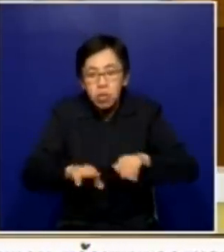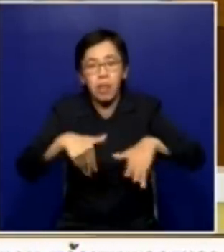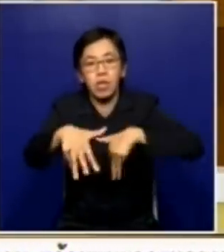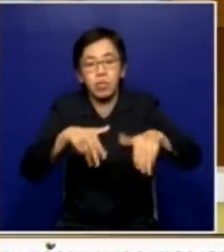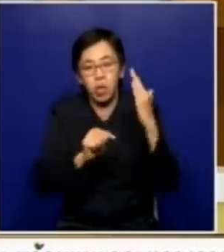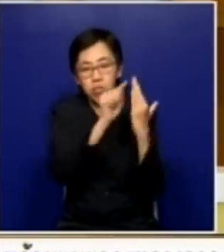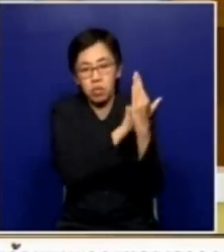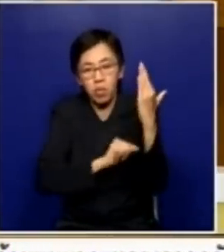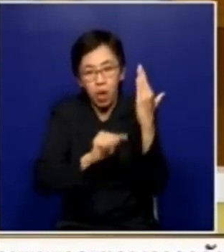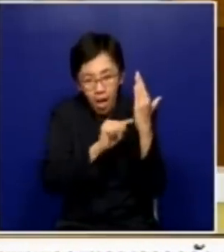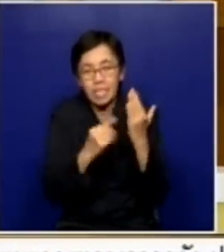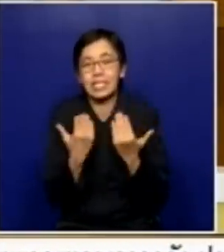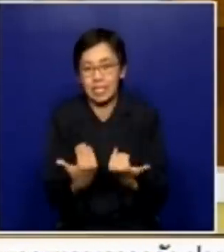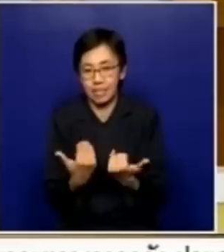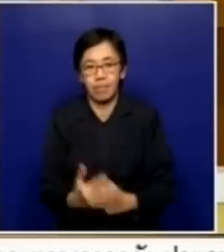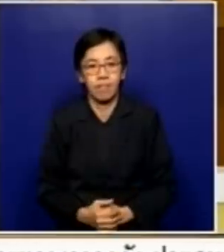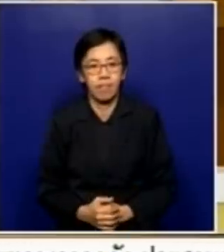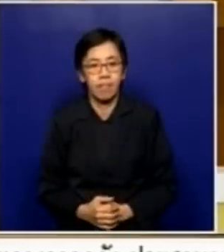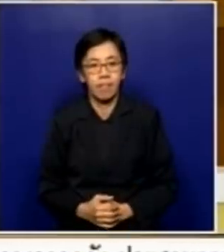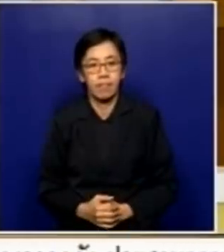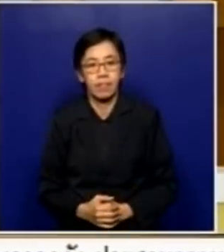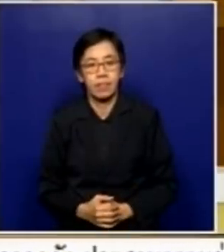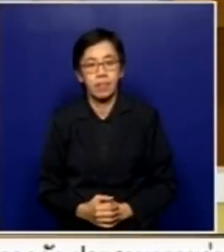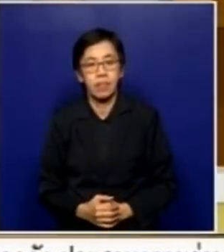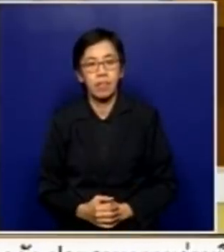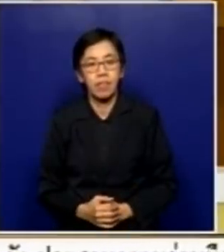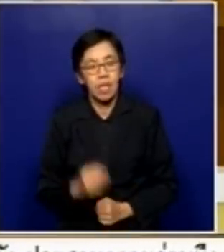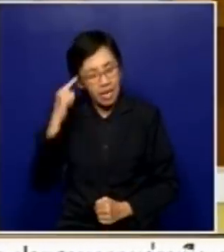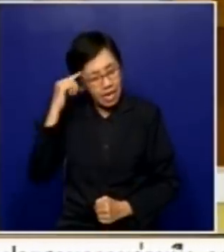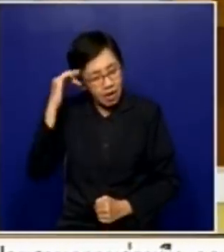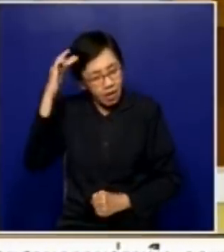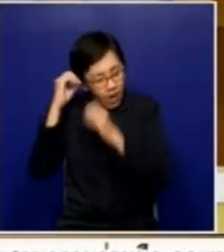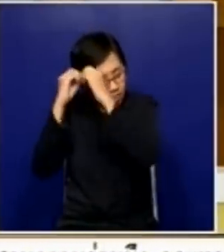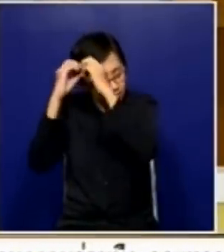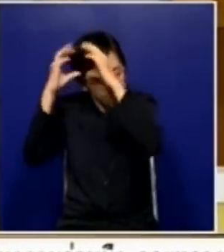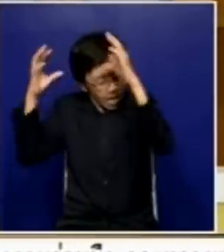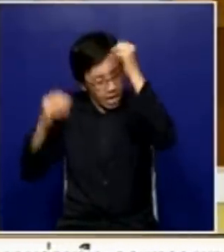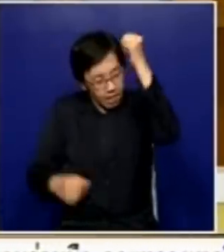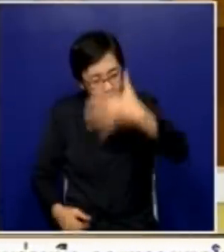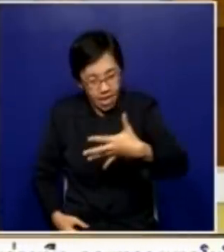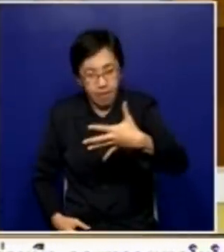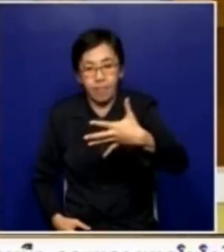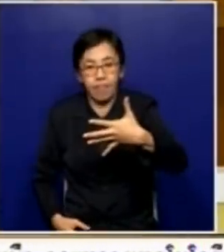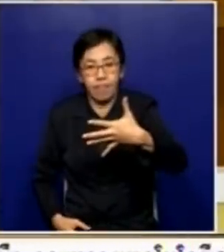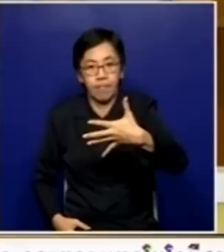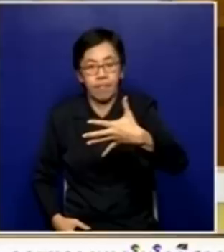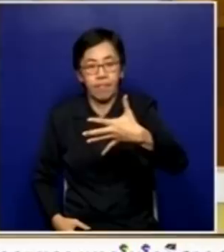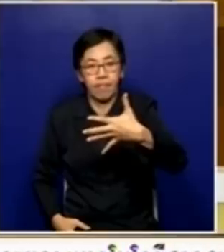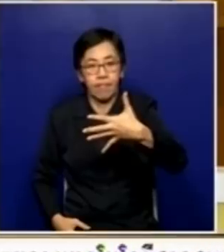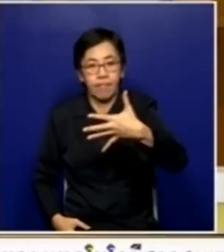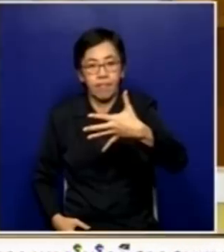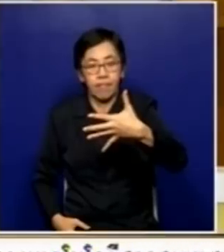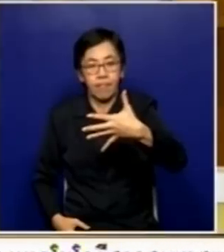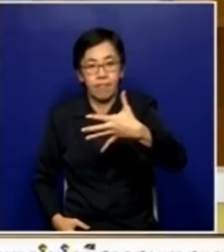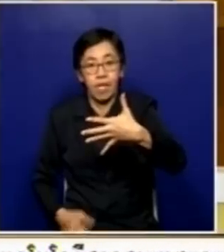เป็สถานการณที่เรากำลอยในปจจุบัน ความฝันของเรามอยาง 105 ข้อดันี้ครับ